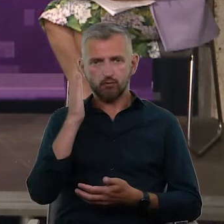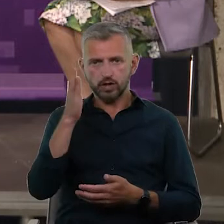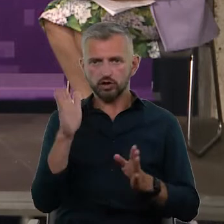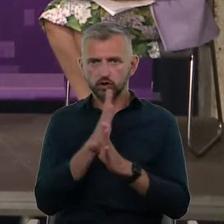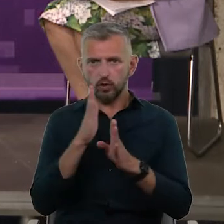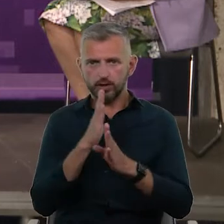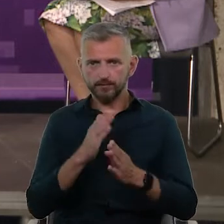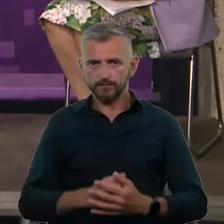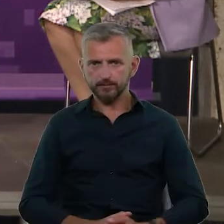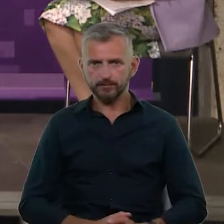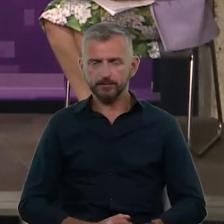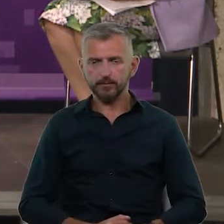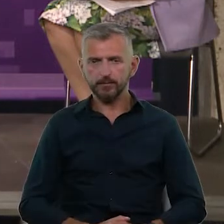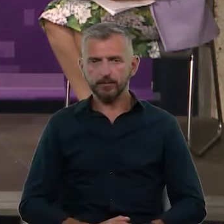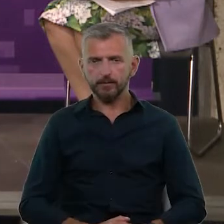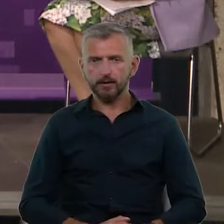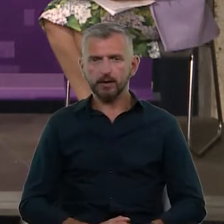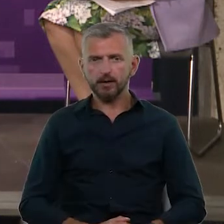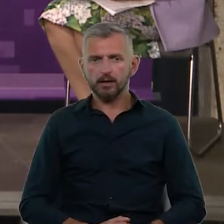долі. Потім